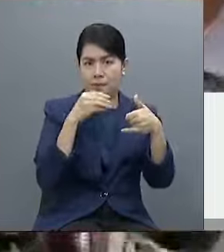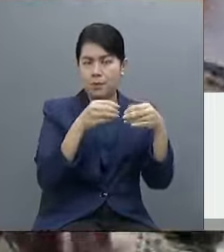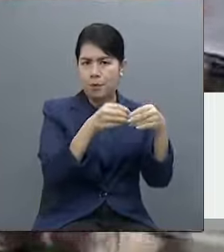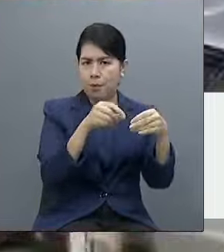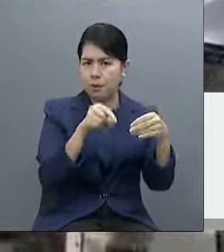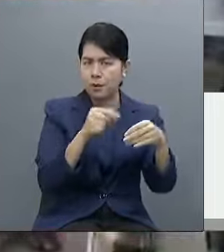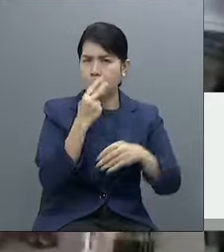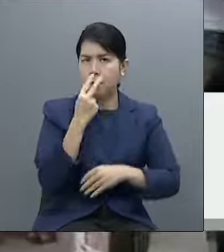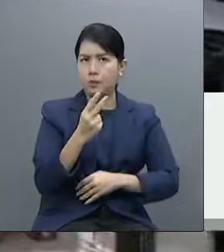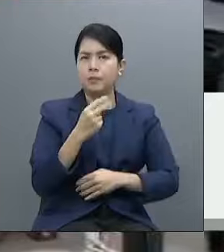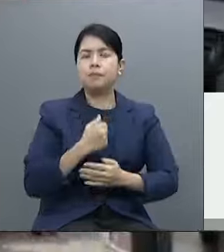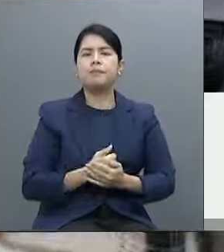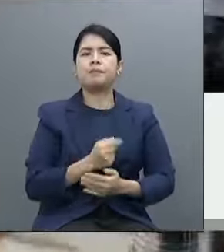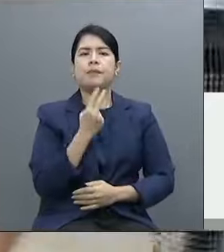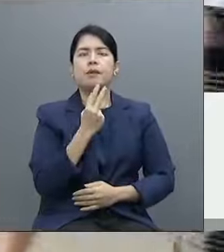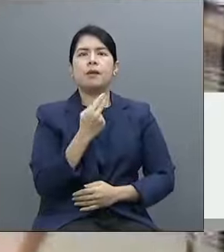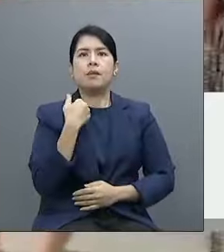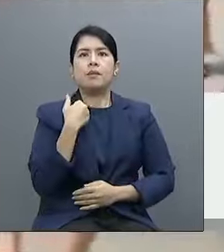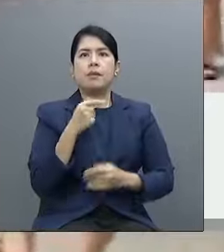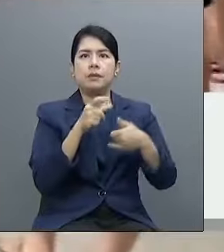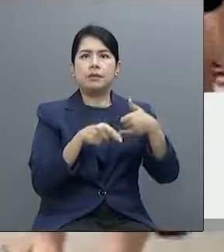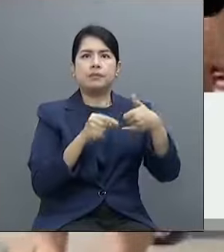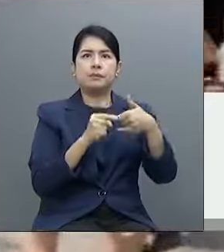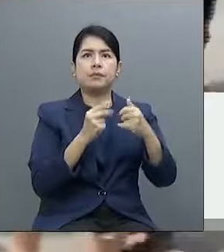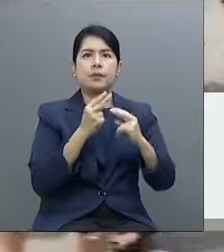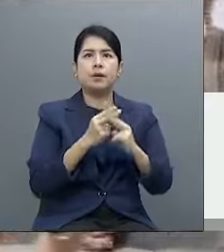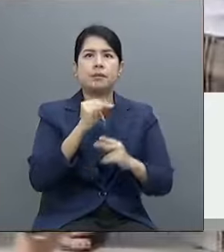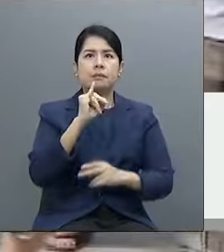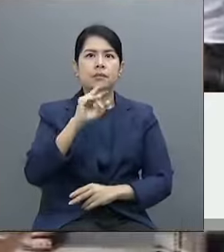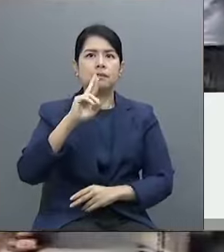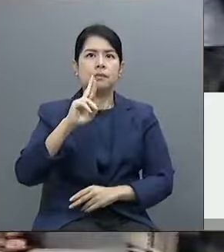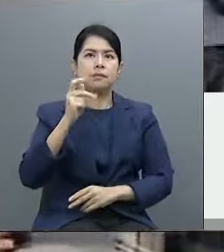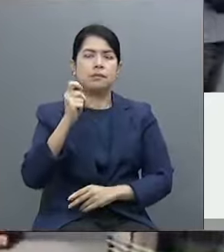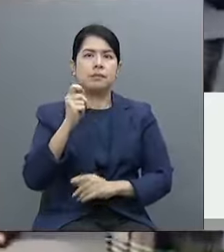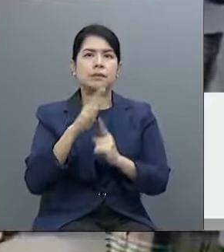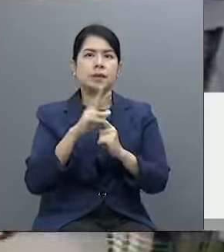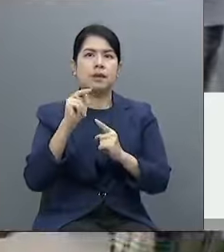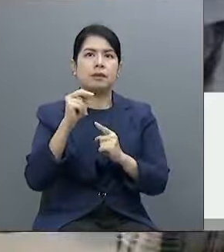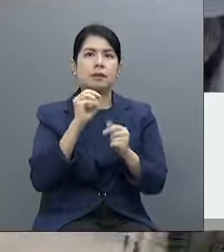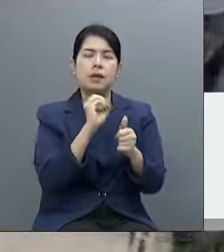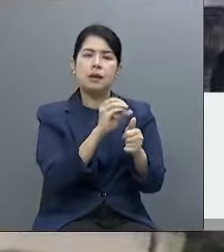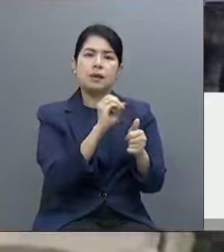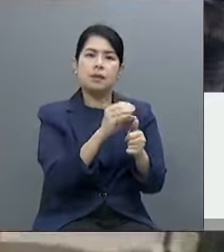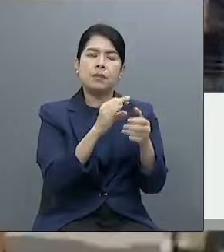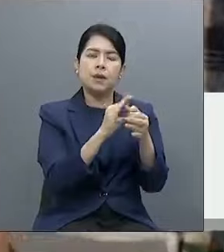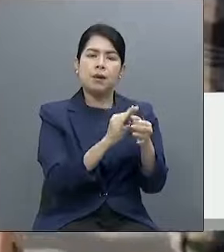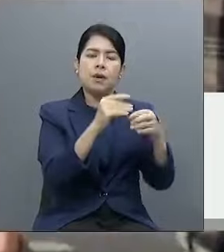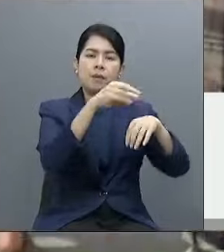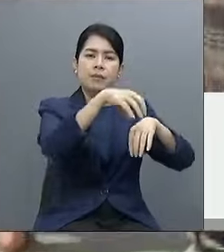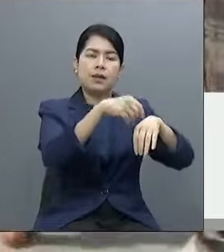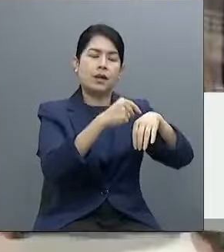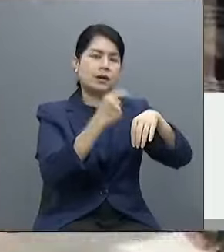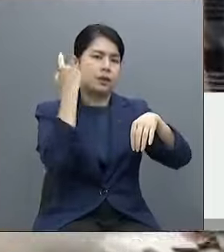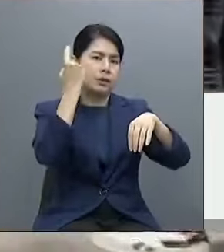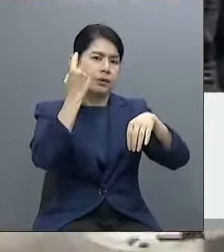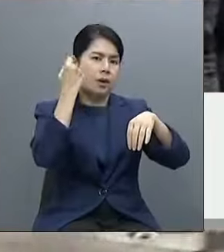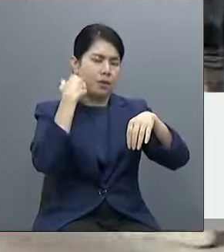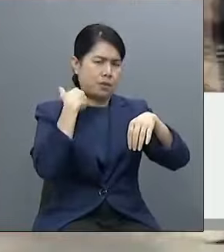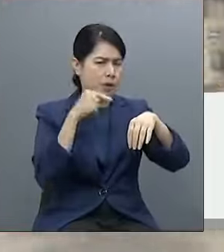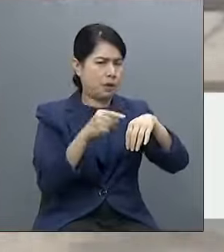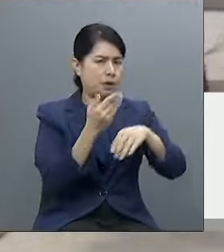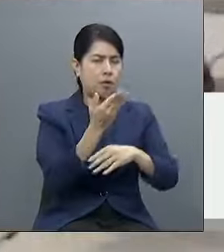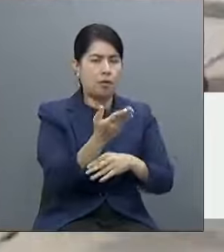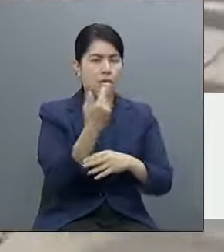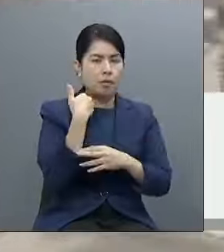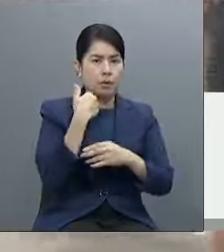พฤติกรรมจนทราบว่ามีนายไันทำหน้าที่แนะนำสถานที่และพู้คุยกับลูกทัวร์เจ้าหน้าที่ก็เลยขอไปตรวจสอบ